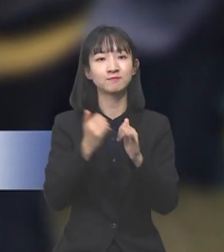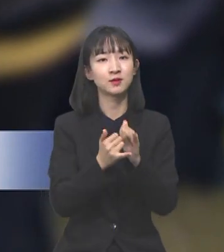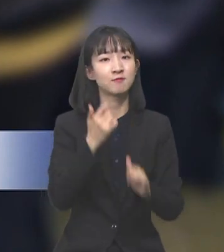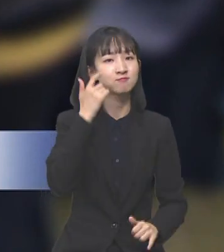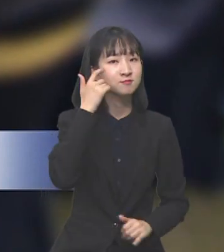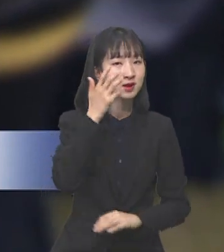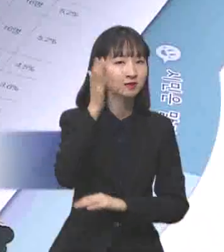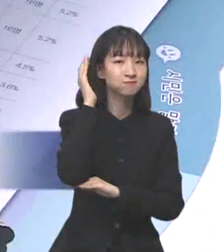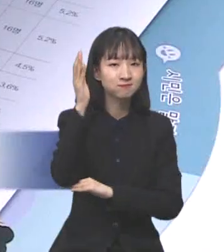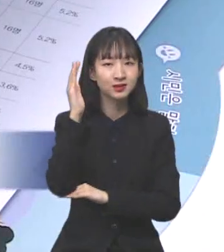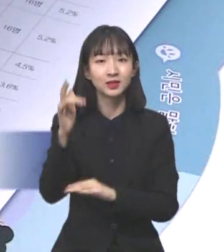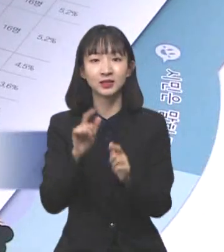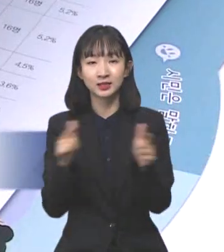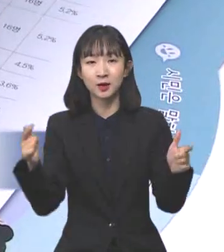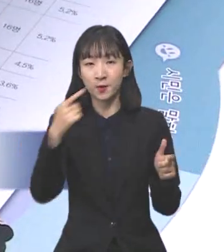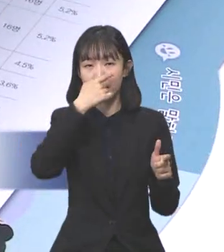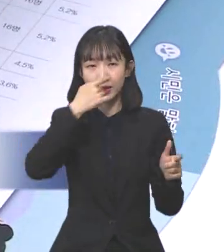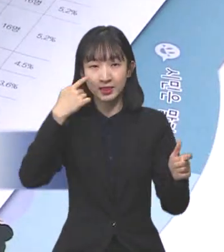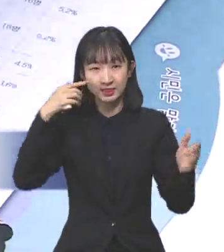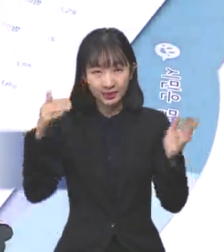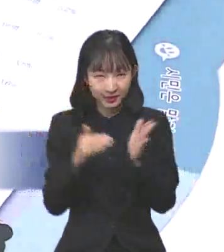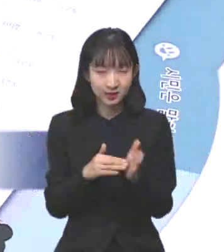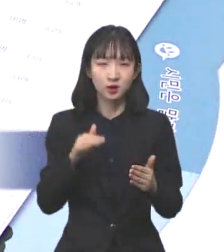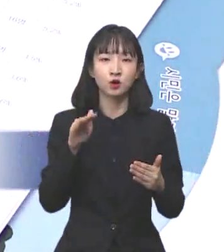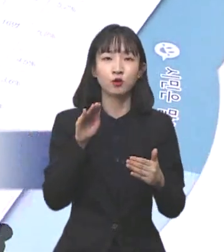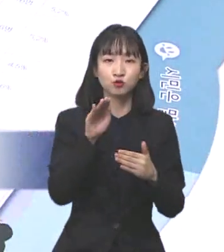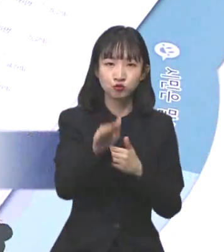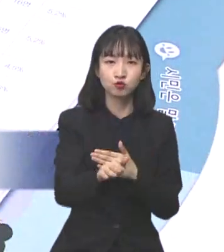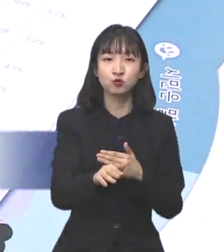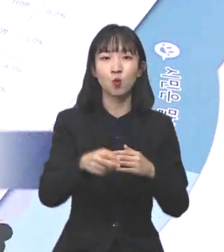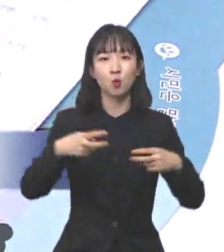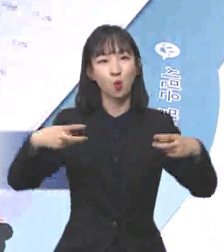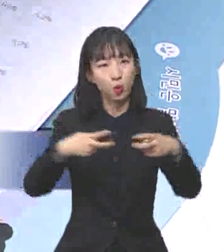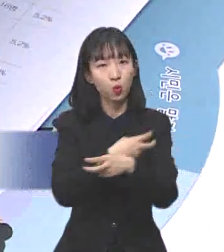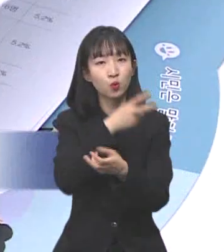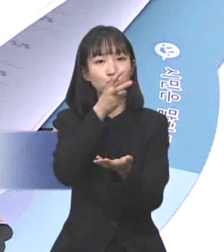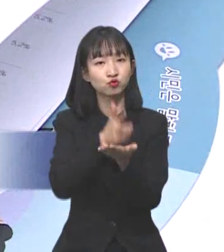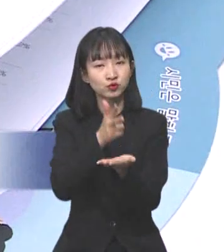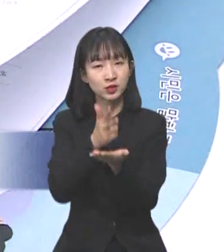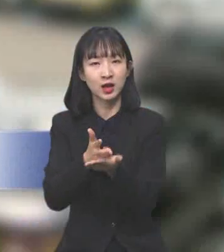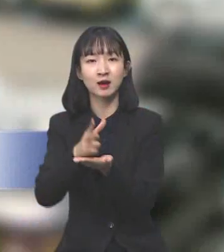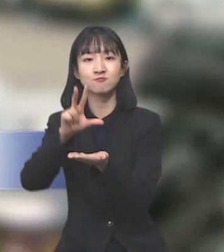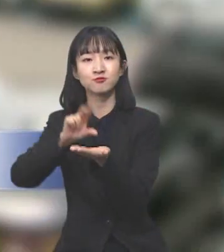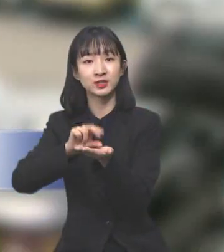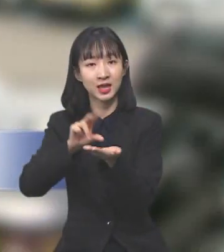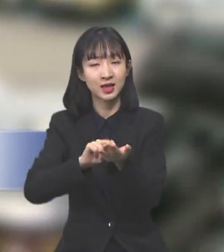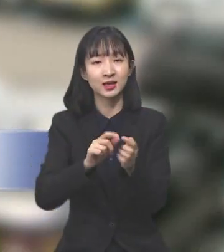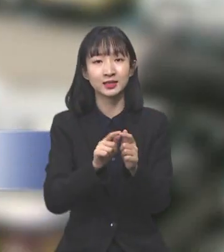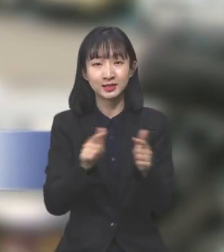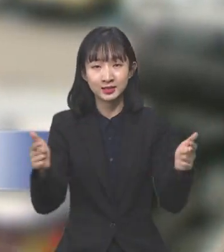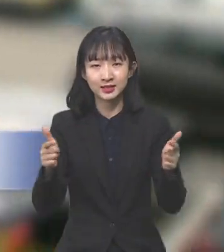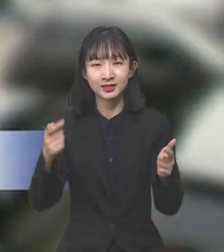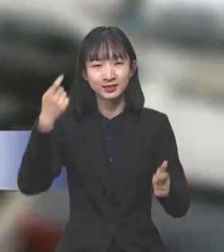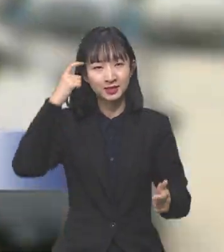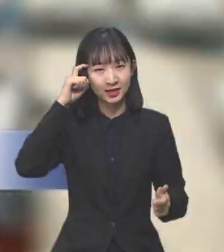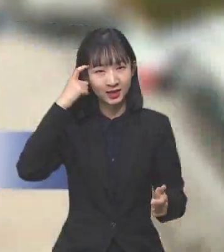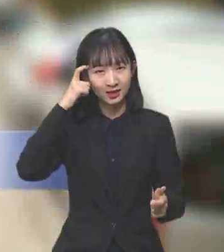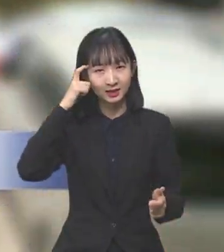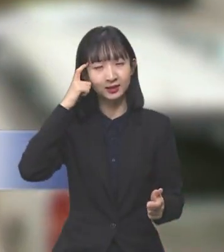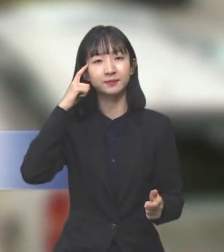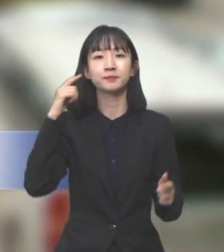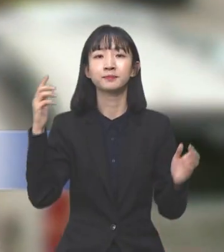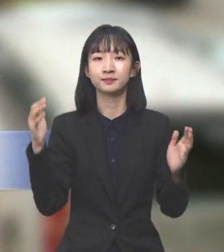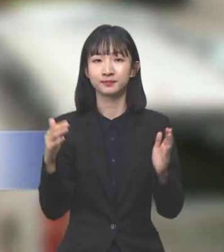단계를 거쳐서 광장에 성격 어 교통 미에 주차 문제 등을 보완한 열린 광장 구성 작업에